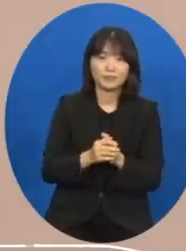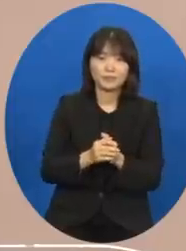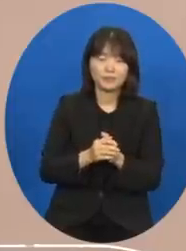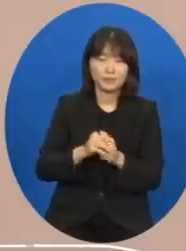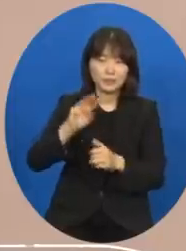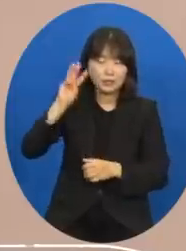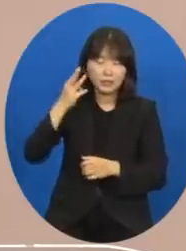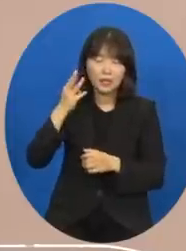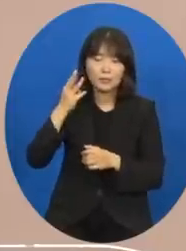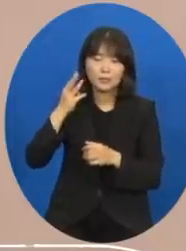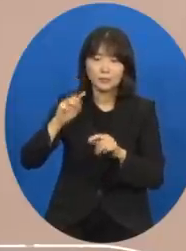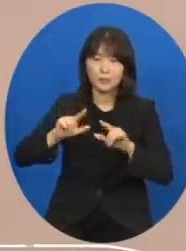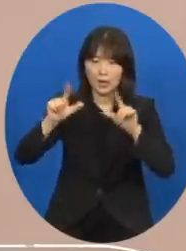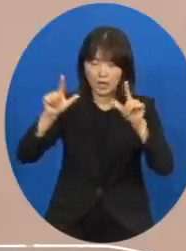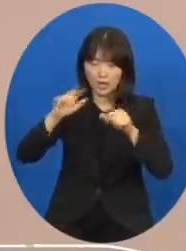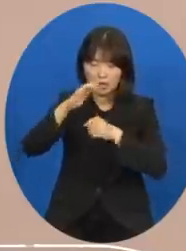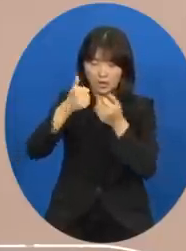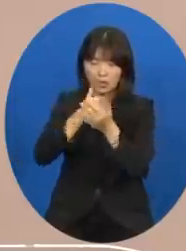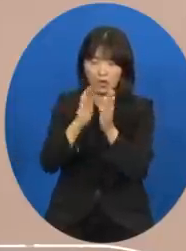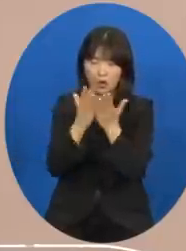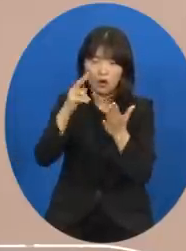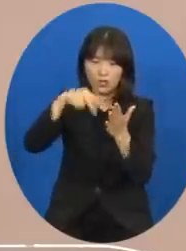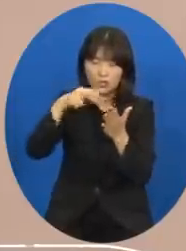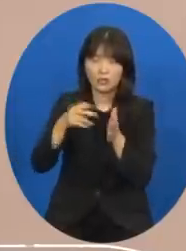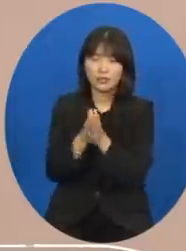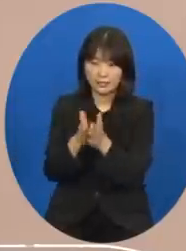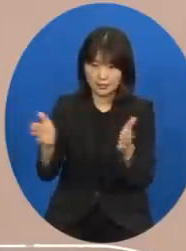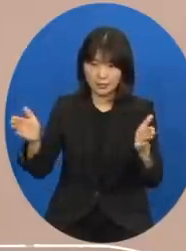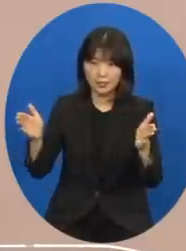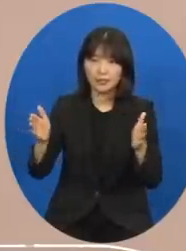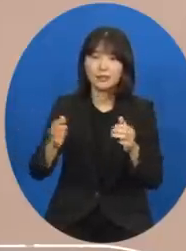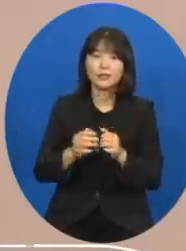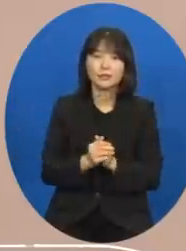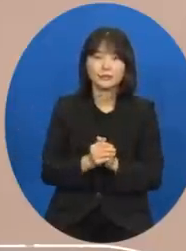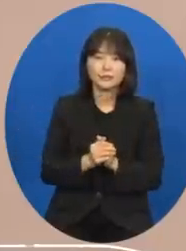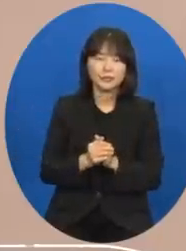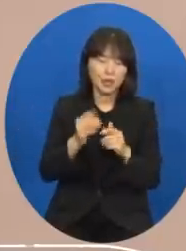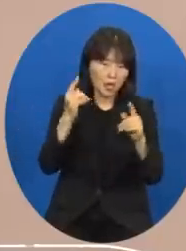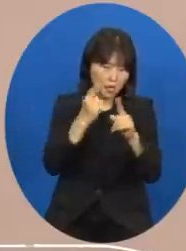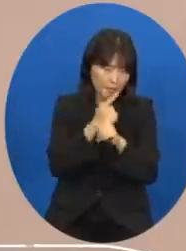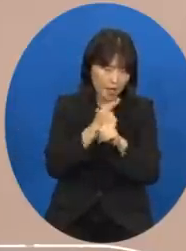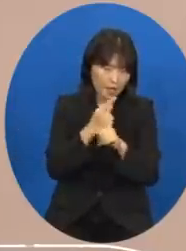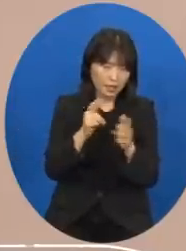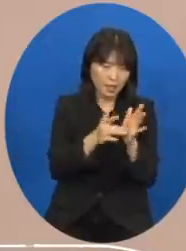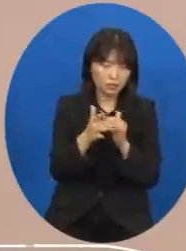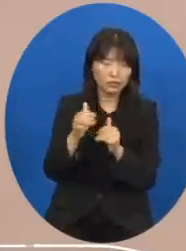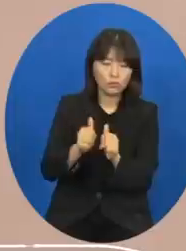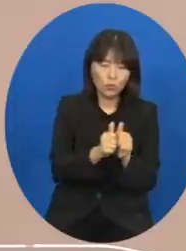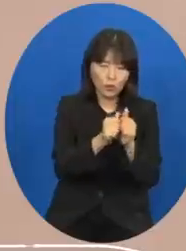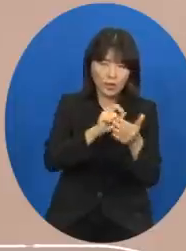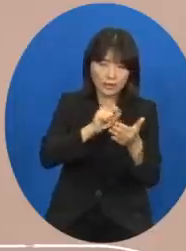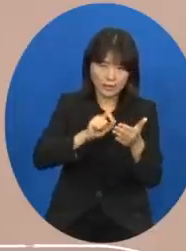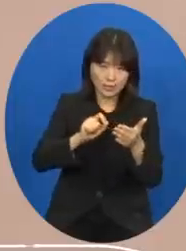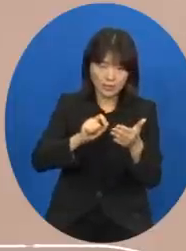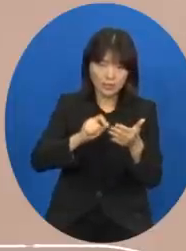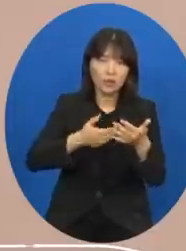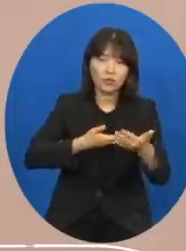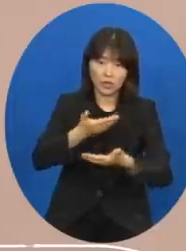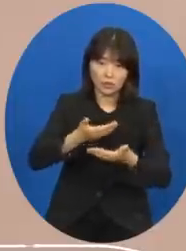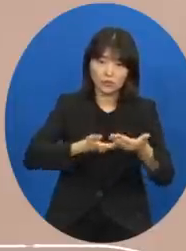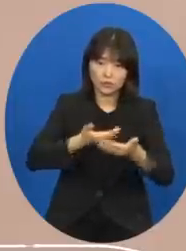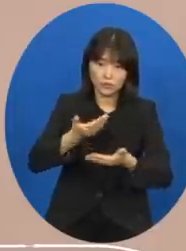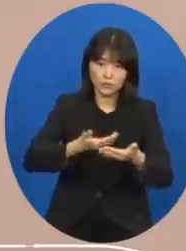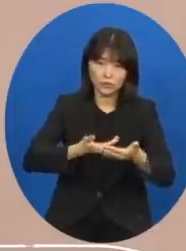300일 성경 통독을 하자고 시작을 했습니다. 매일 예수 동행일기를 쓰고 나누는 생활을